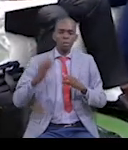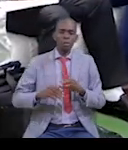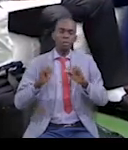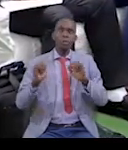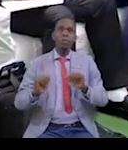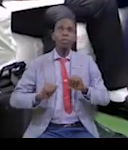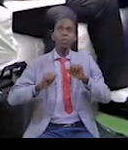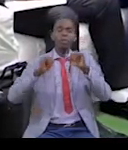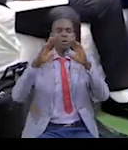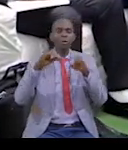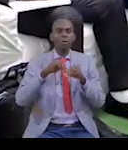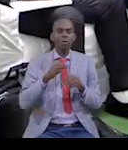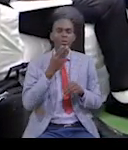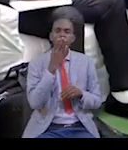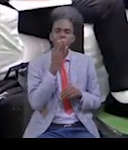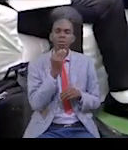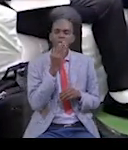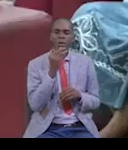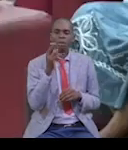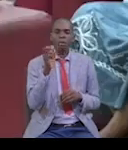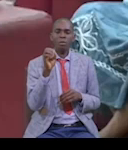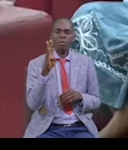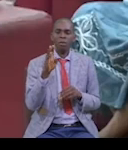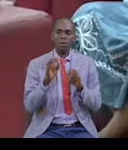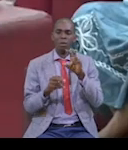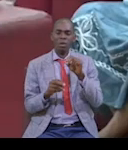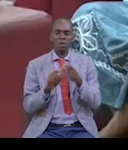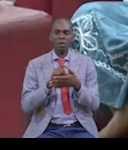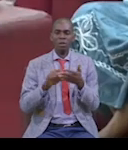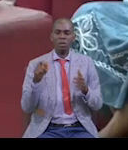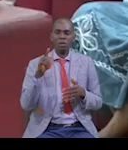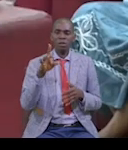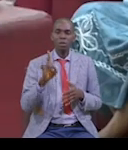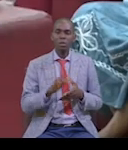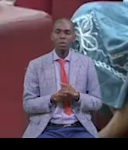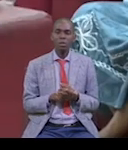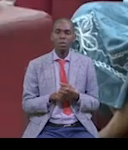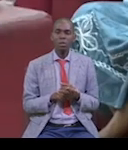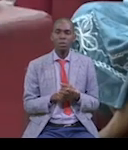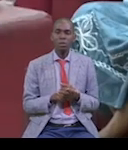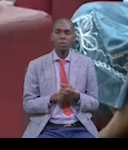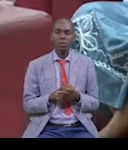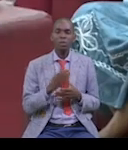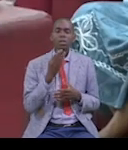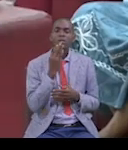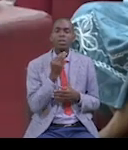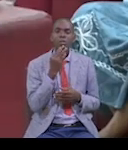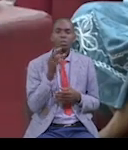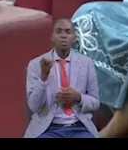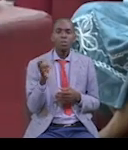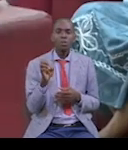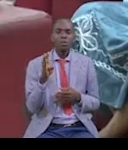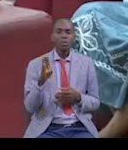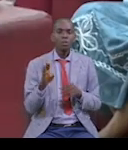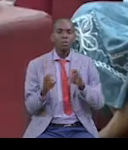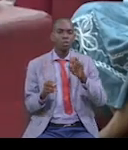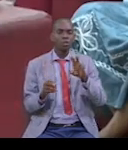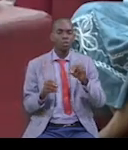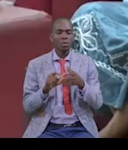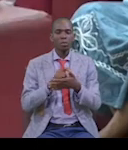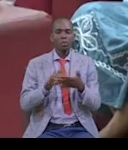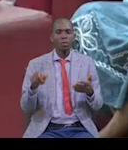Hebrews chapter 12 verse 28. హెబ్రీ పత్రిక 12వ అధ్యాయం 28వ వచనం. Hebrews chapter 12 verse 28. హెబ్రీ